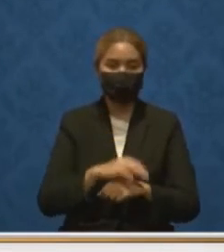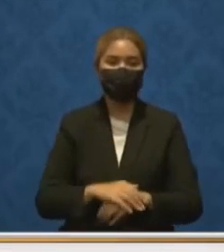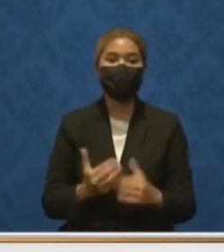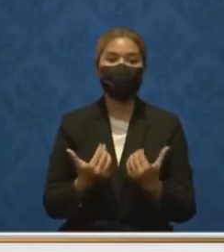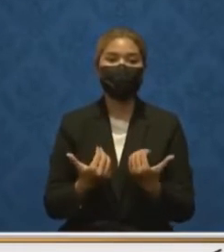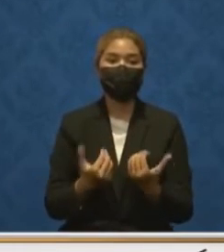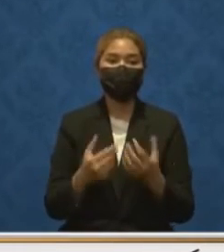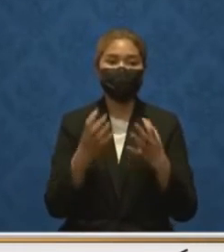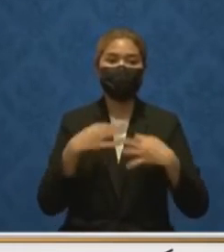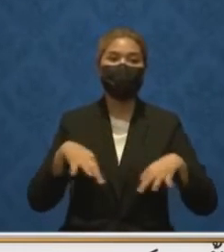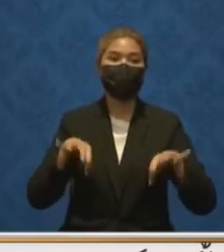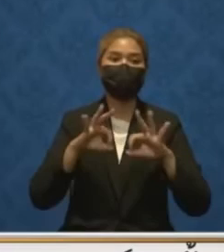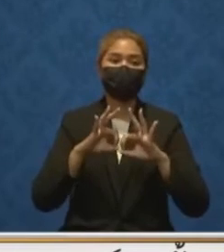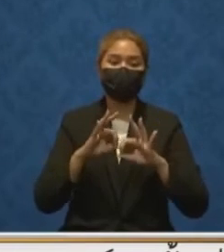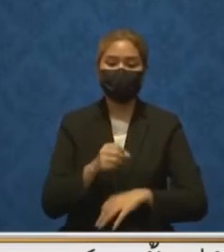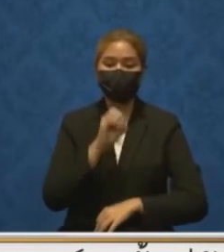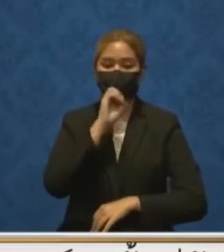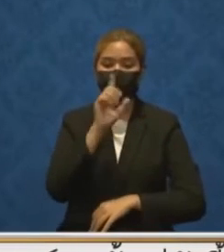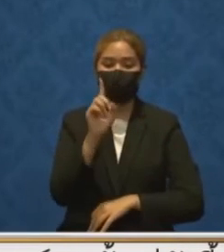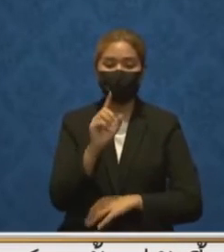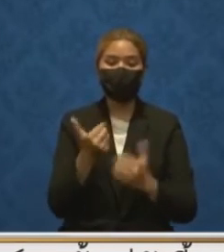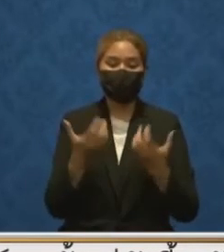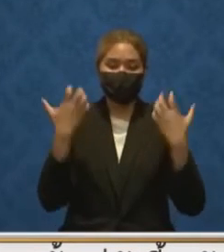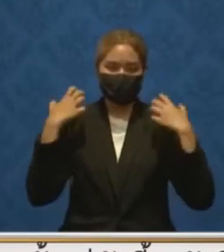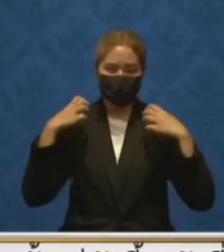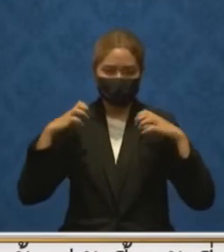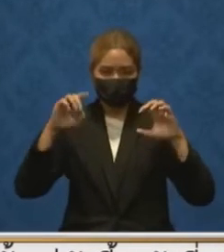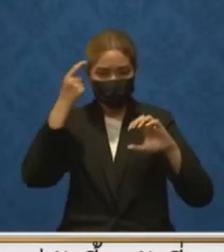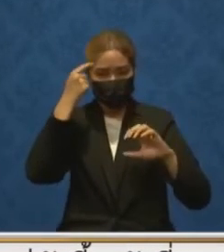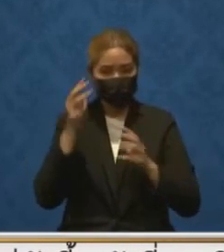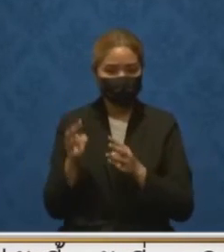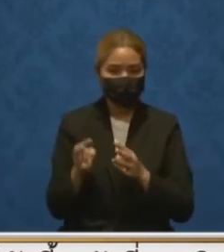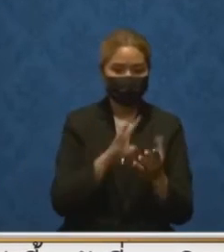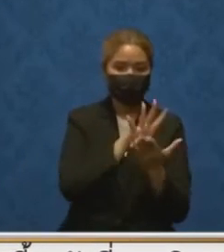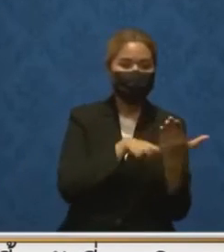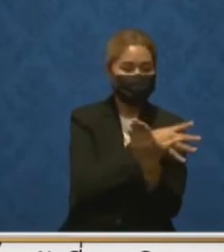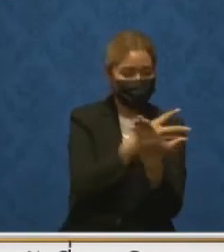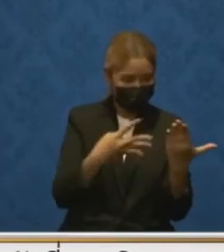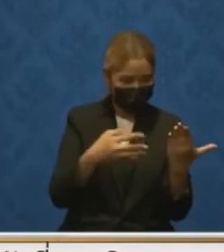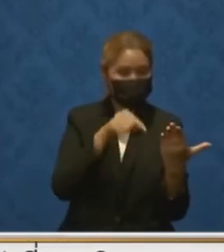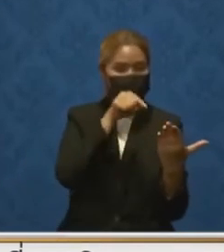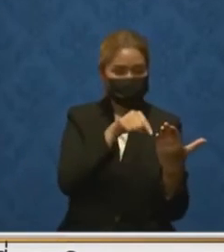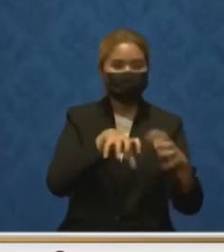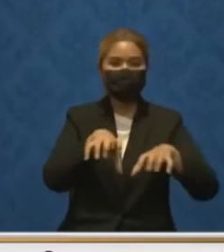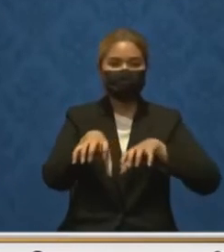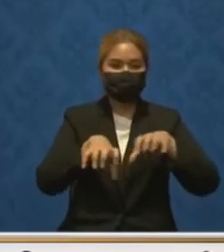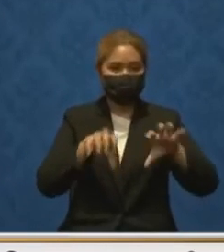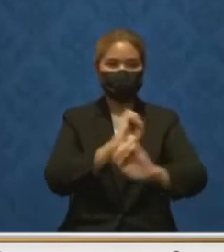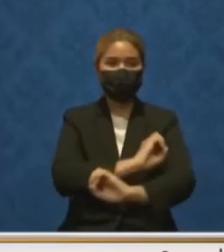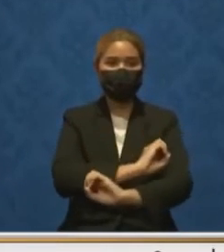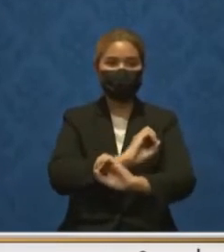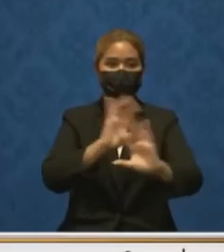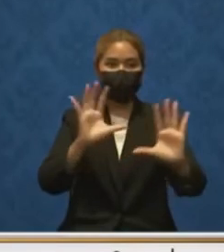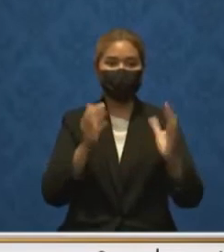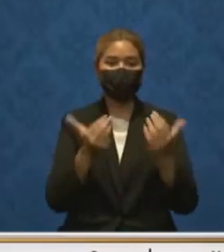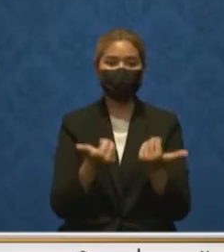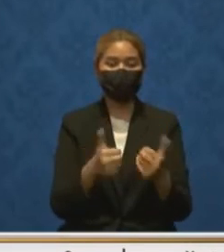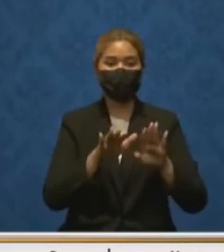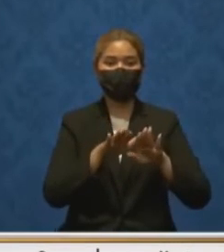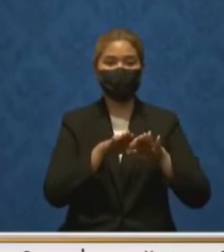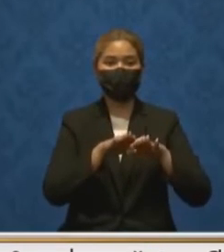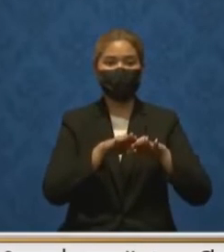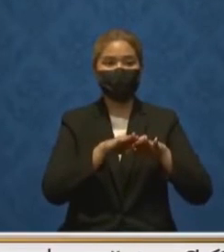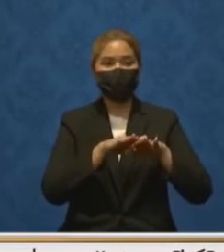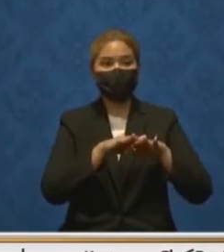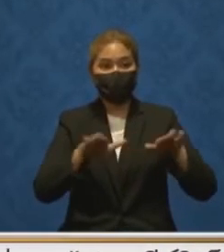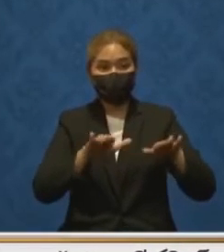สิ่งที่ขอเรีนก็คือรัฐบาทำอยู่แล้วครับแล้วก็ทำอยางมีแผนยุดทษาตข้าวจึงเกิดขึ้เป็ครั้ง